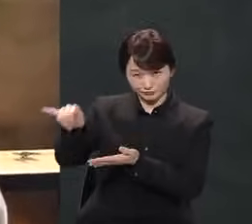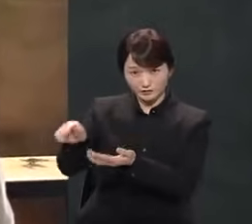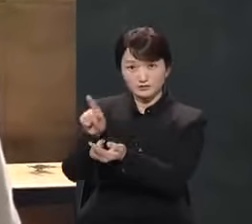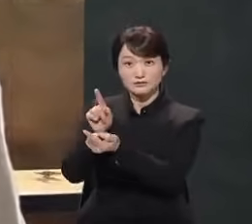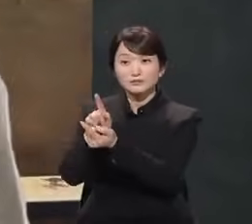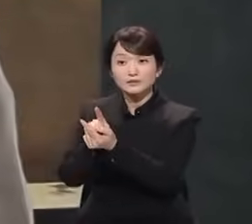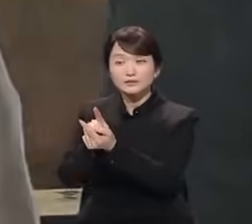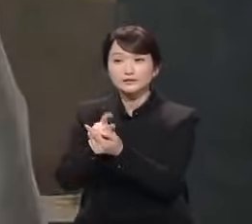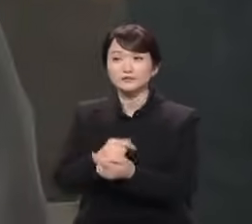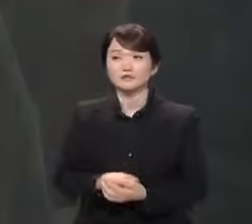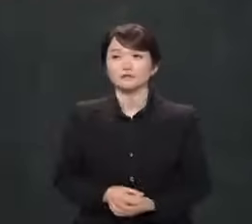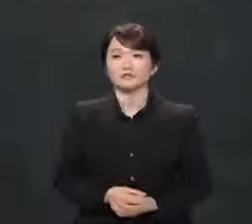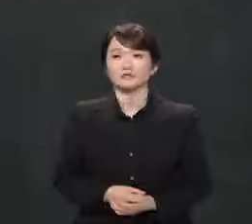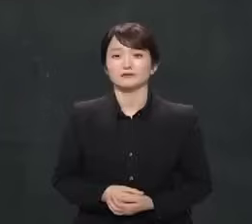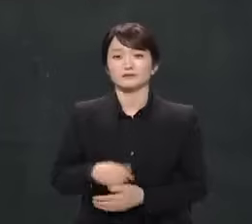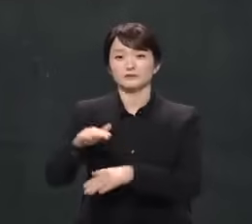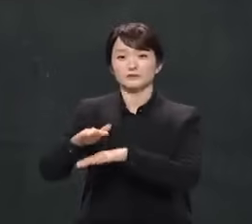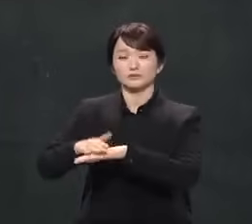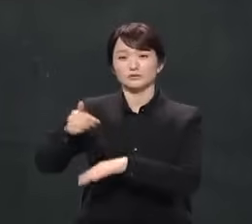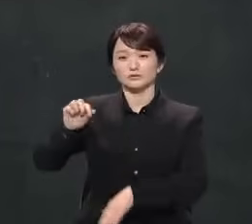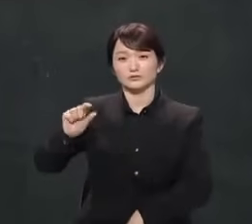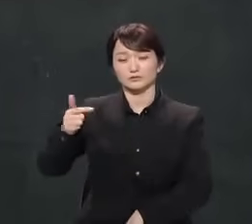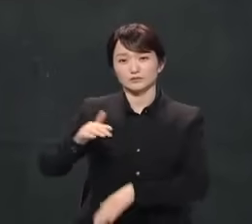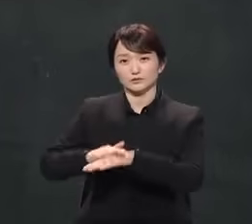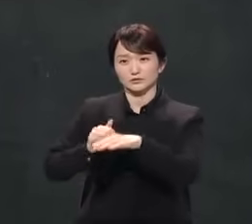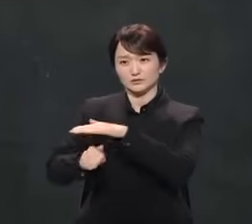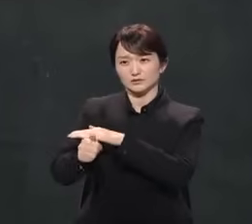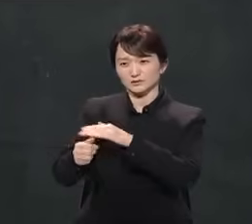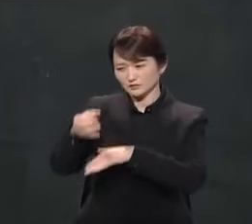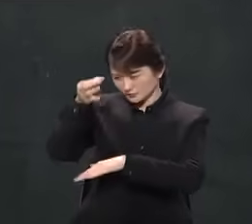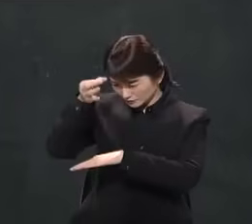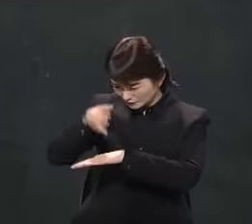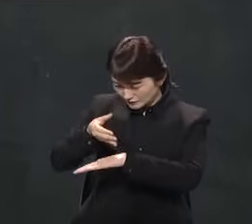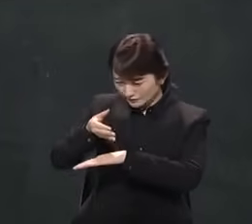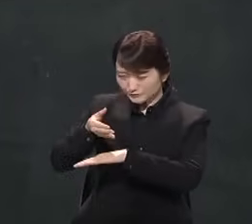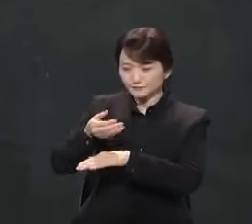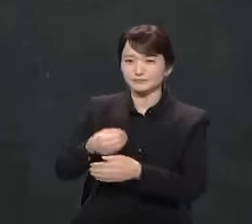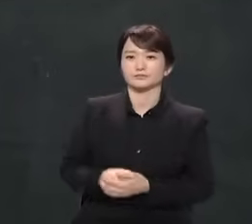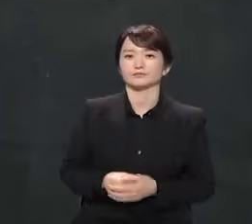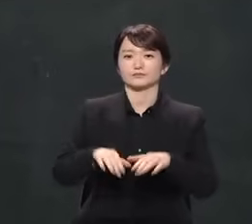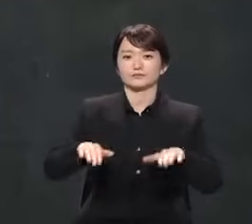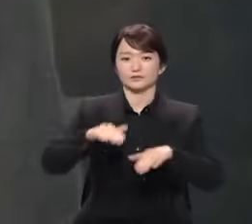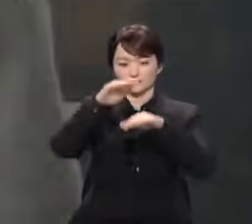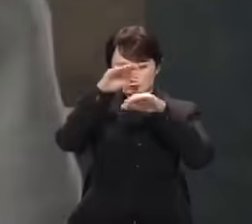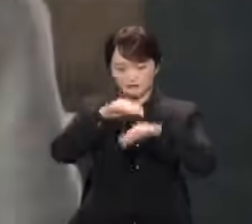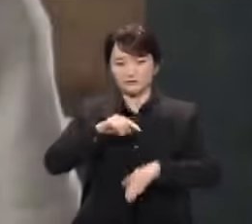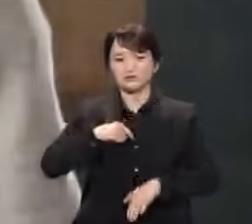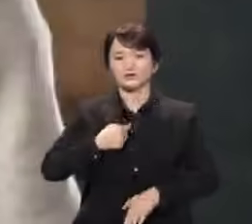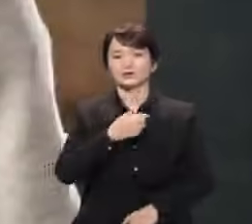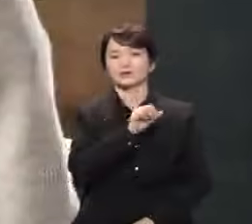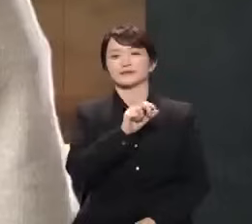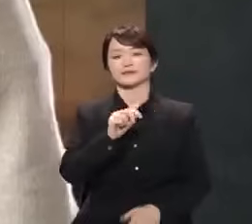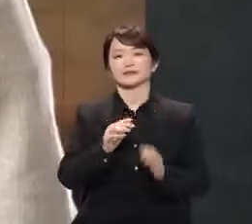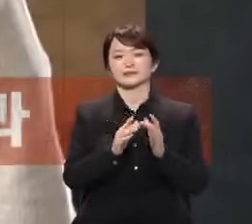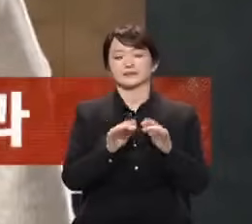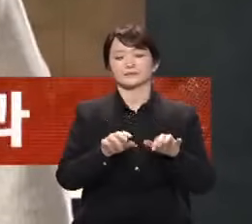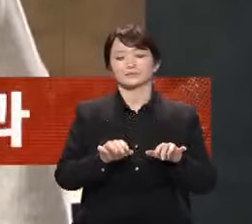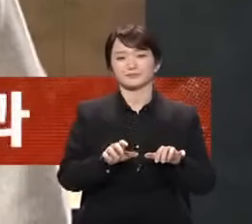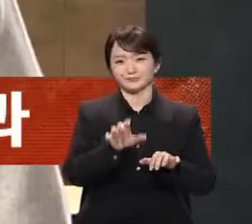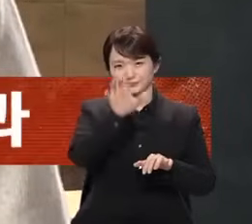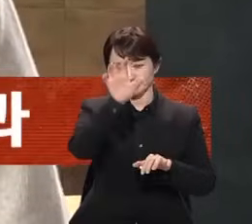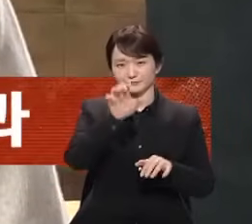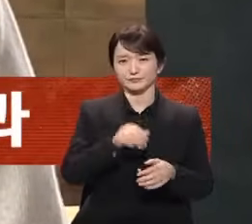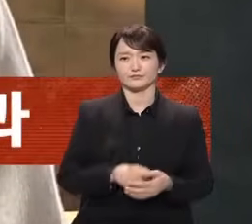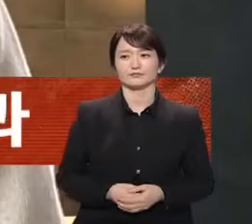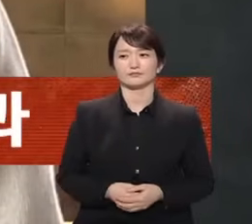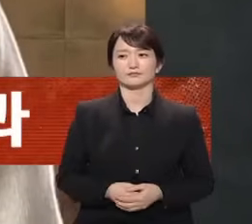네, 런던으로 가서요 손흥민 선수에게 직접 사과를 했다고 밝혔습니다. 이 내용을 오늘 자신의 SNS에 사과문과 함께